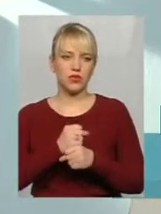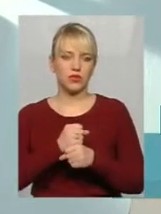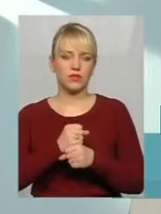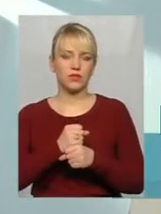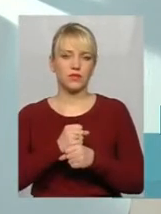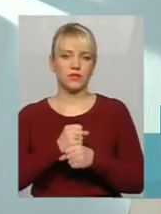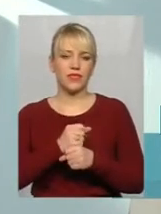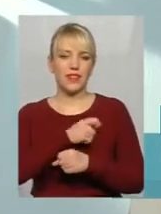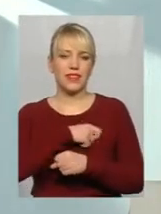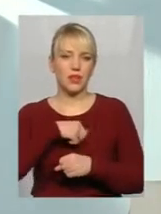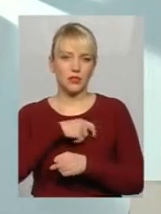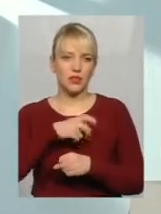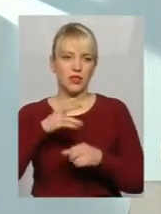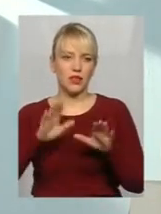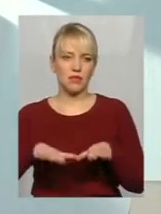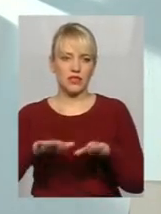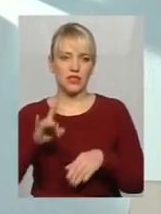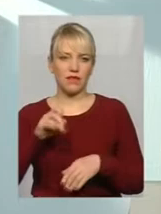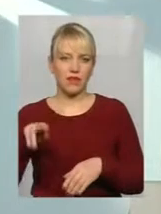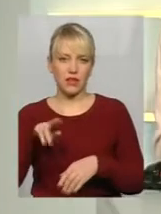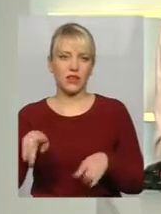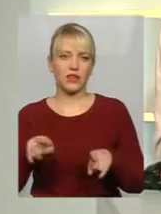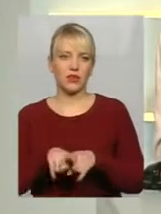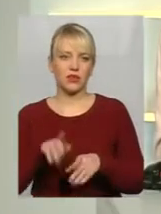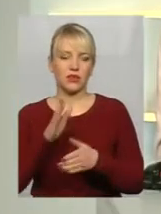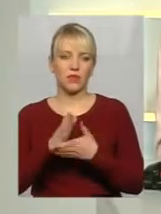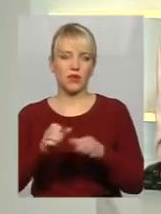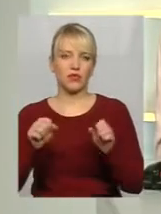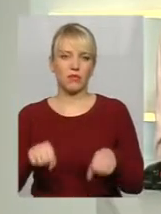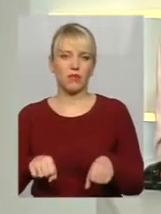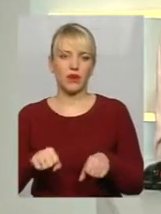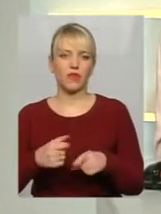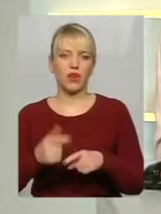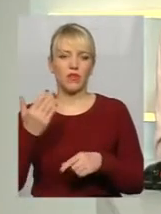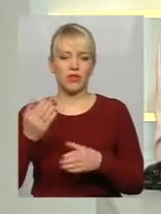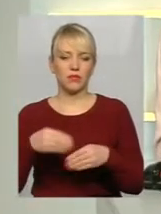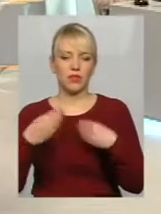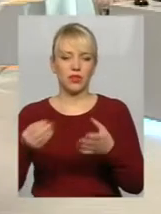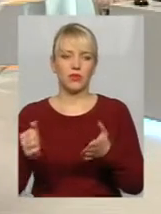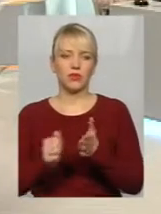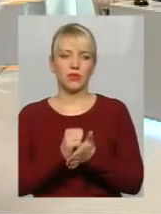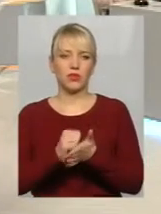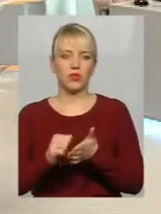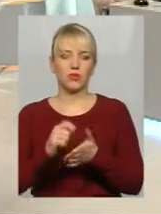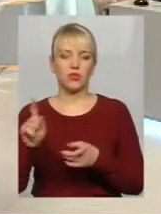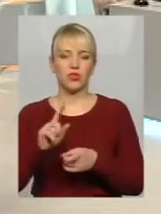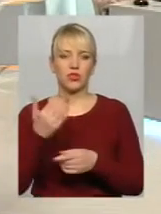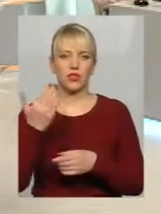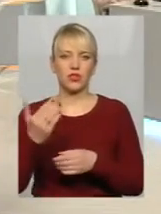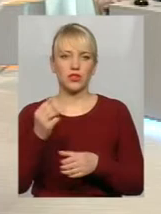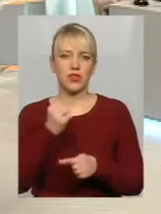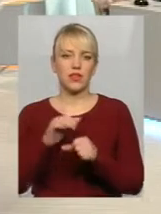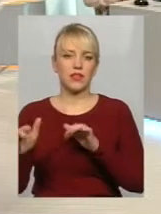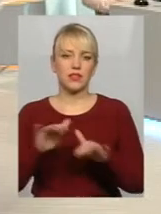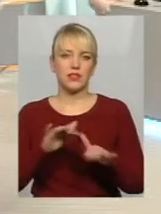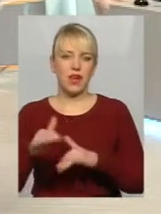Тобто депутати навіть місцевих рад? Да. Вони мають відстрочку? Вони надставляють певні документи, які підтверджають вид їх